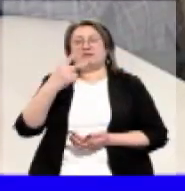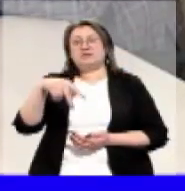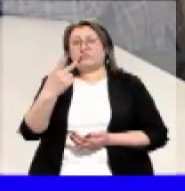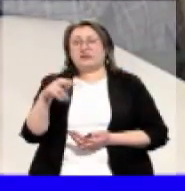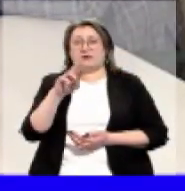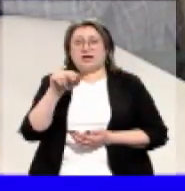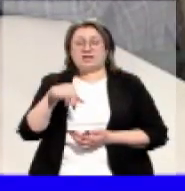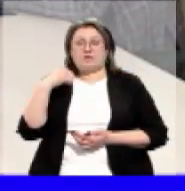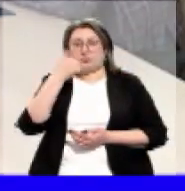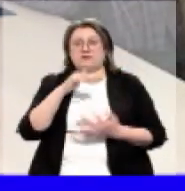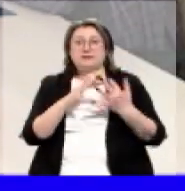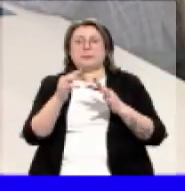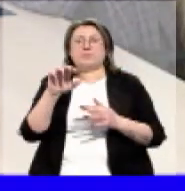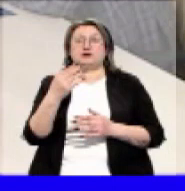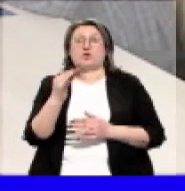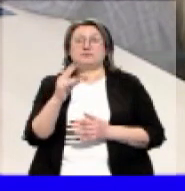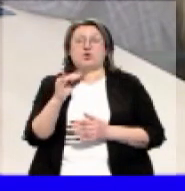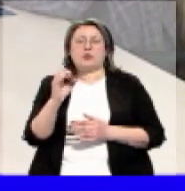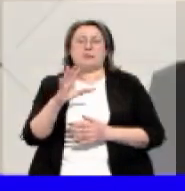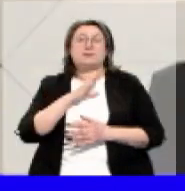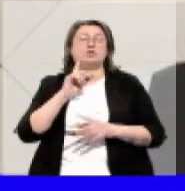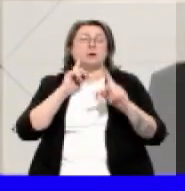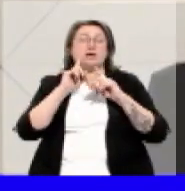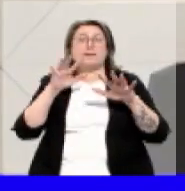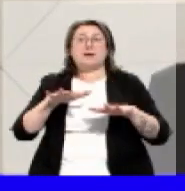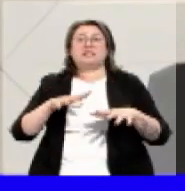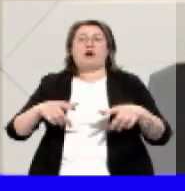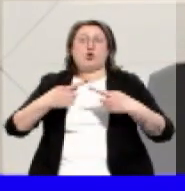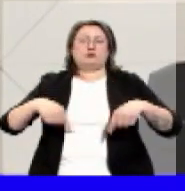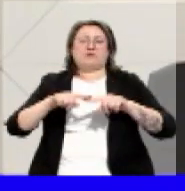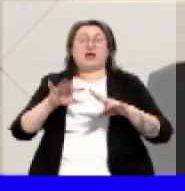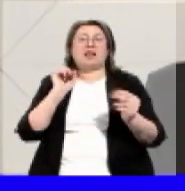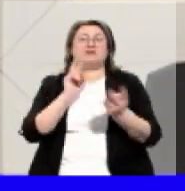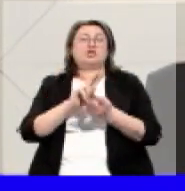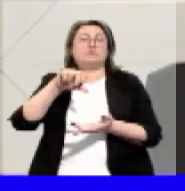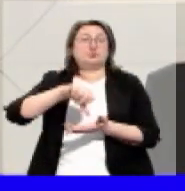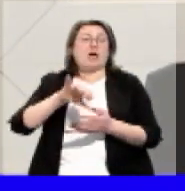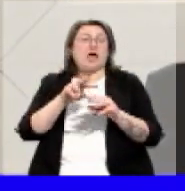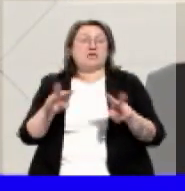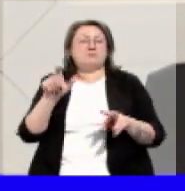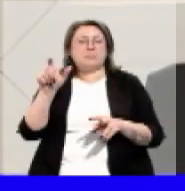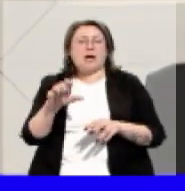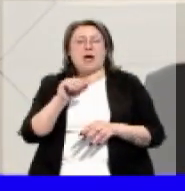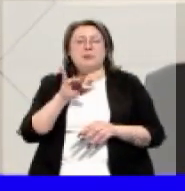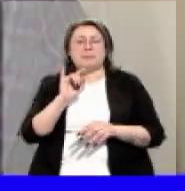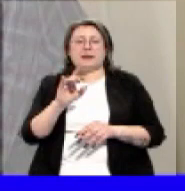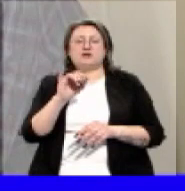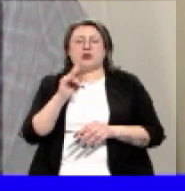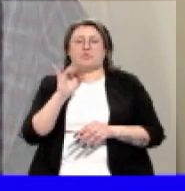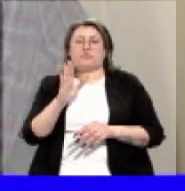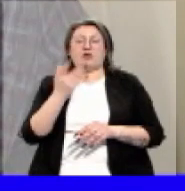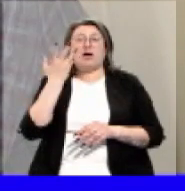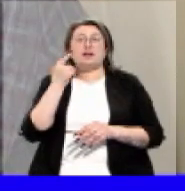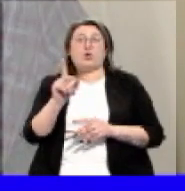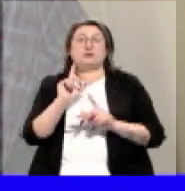22 января этого года в селе Пешковское состоялось собрание местного сообщества. На встрече присутствовал и аким села Амирбек Ержанов. Когда